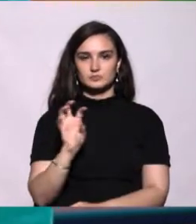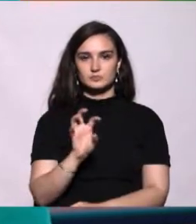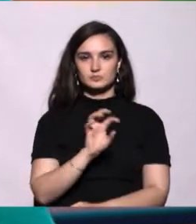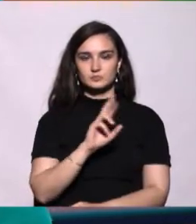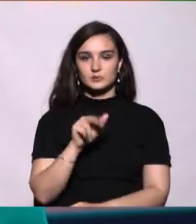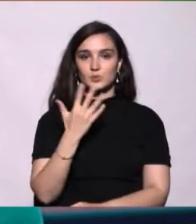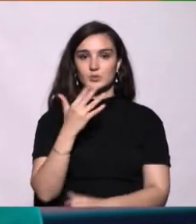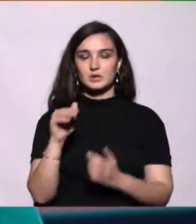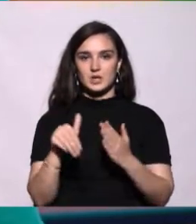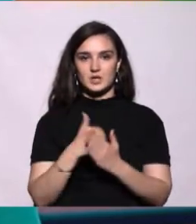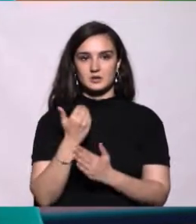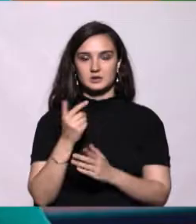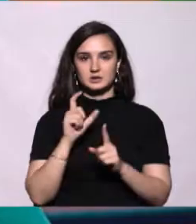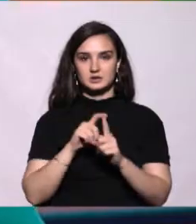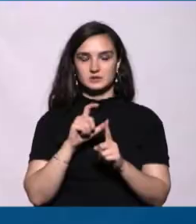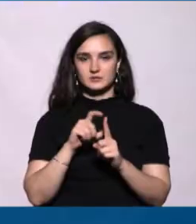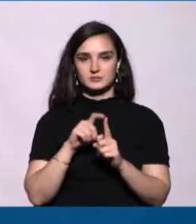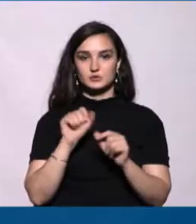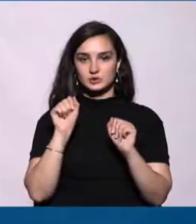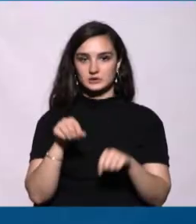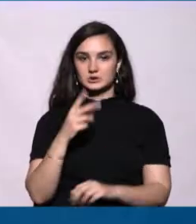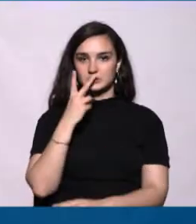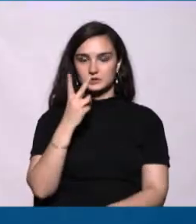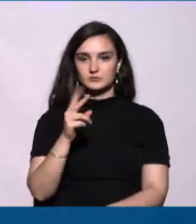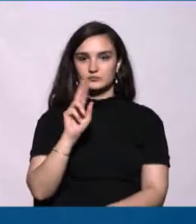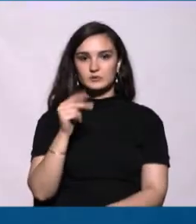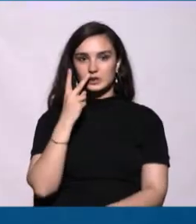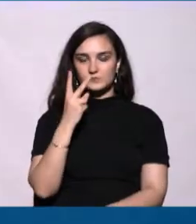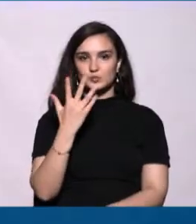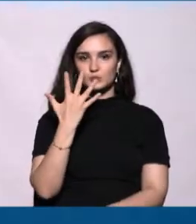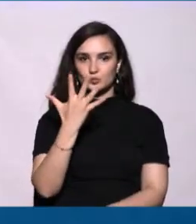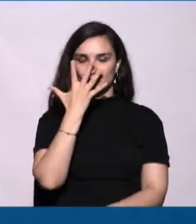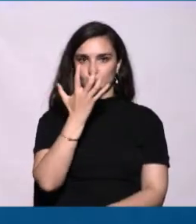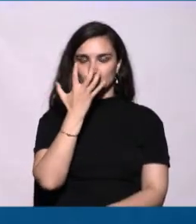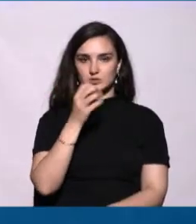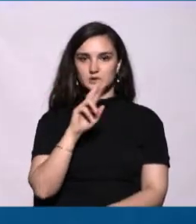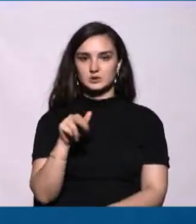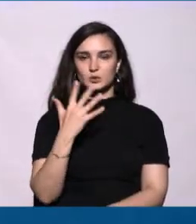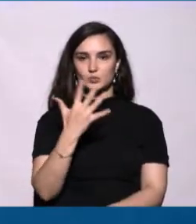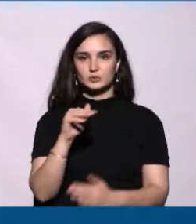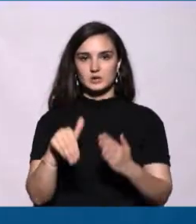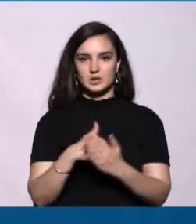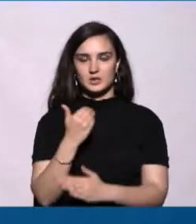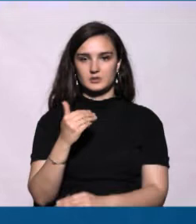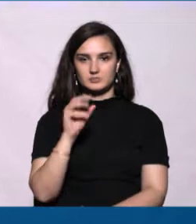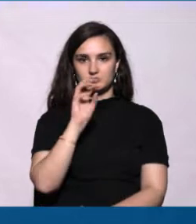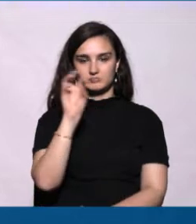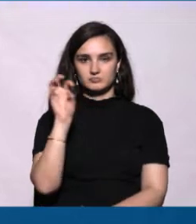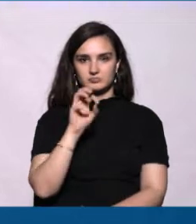five new letters. გთხოვთ შეხედოთ დაფას, თქვენ ხედავთ ხუთ სურათს და ხუთ ახალ